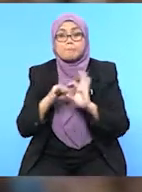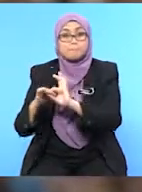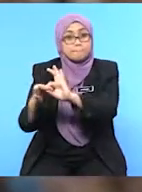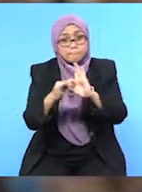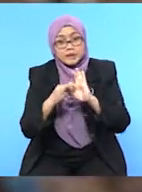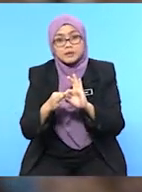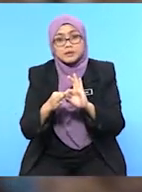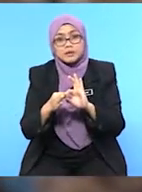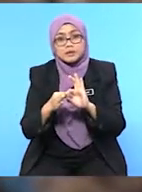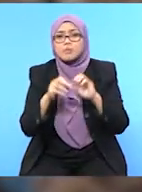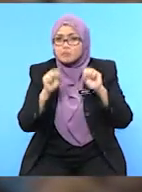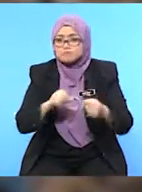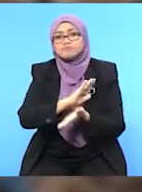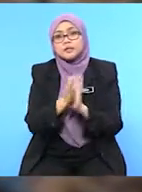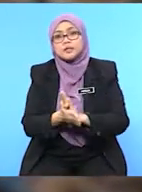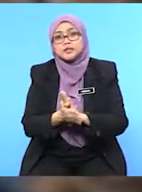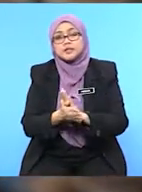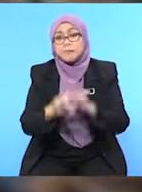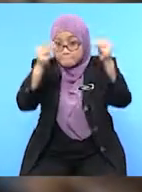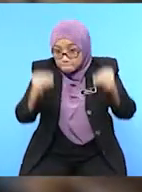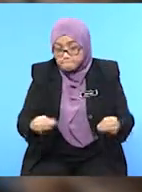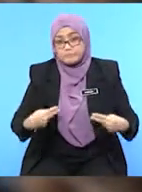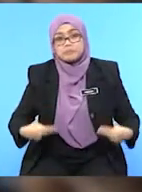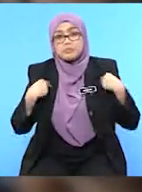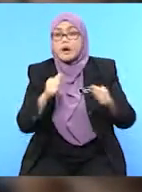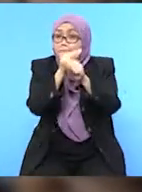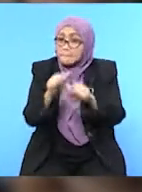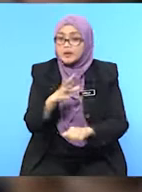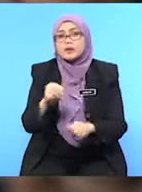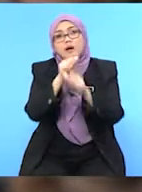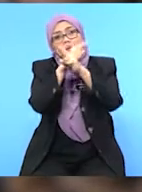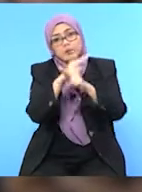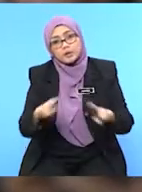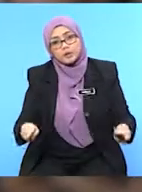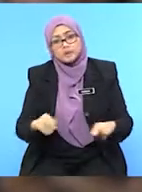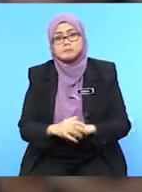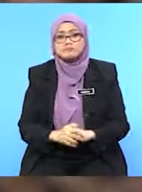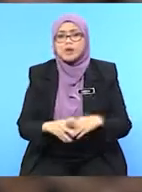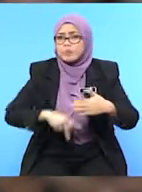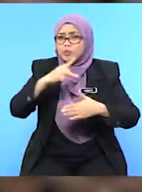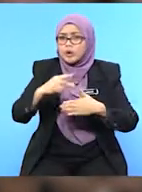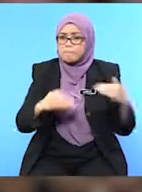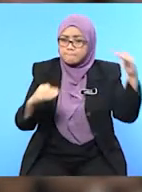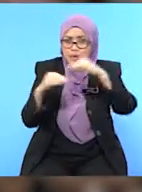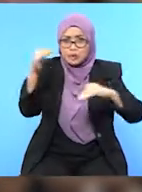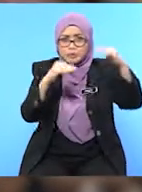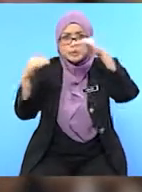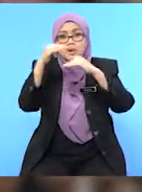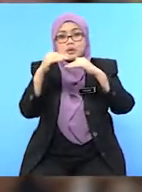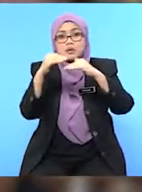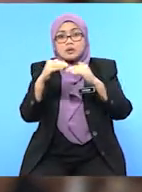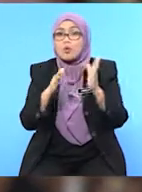dapat menjamin masyarakat hidup dalam keadaan aman dan hormonik Oke segala program pembangunan yang dirancang oleh